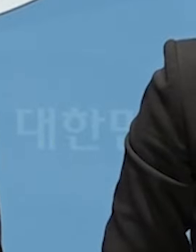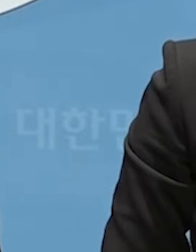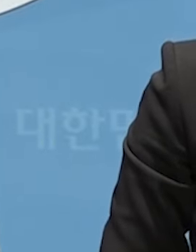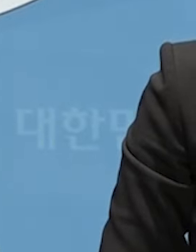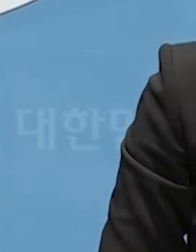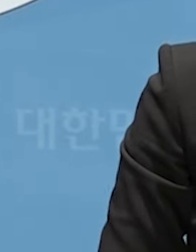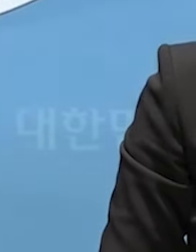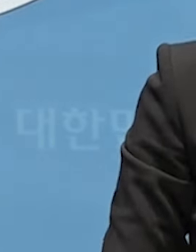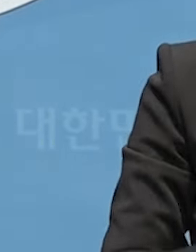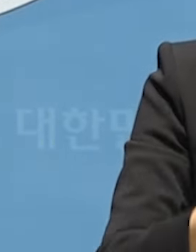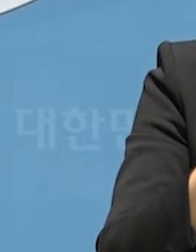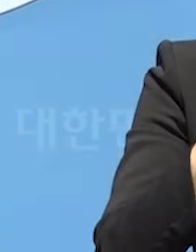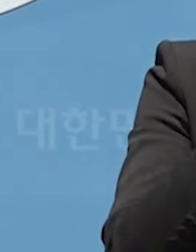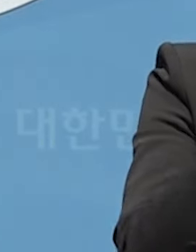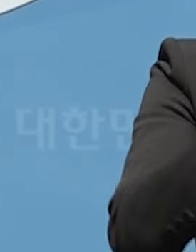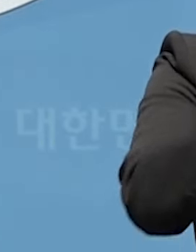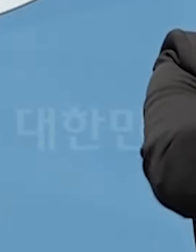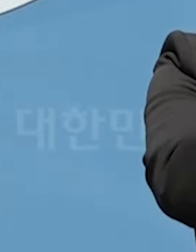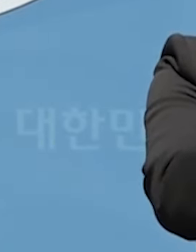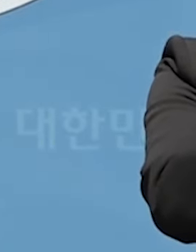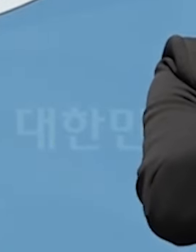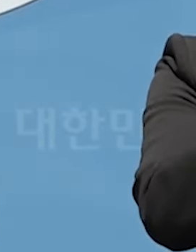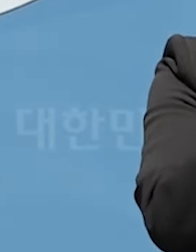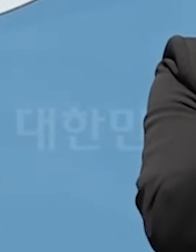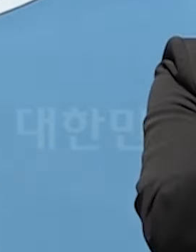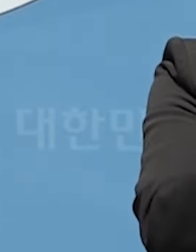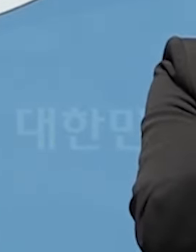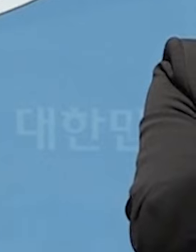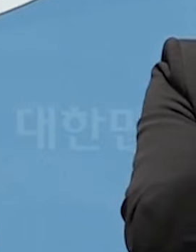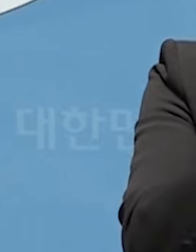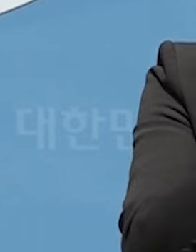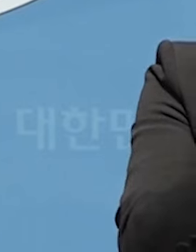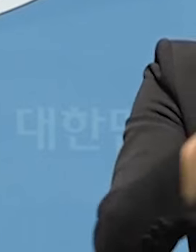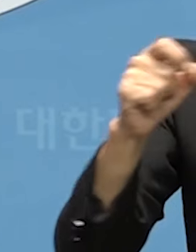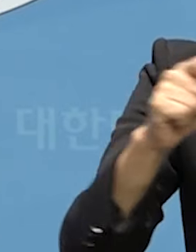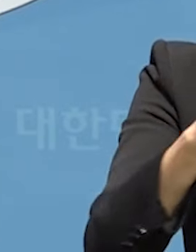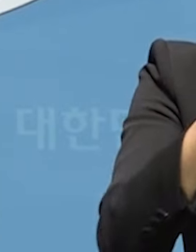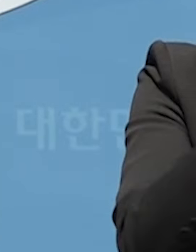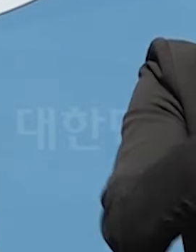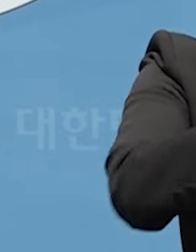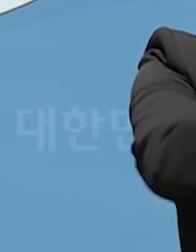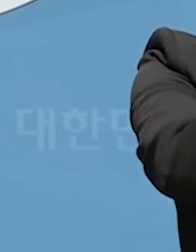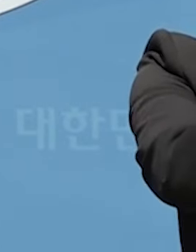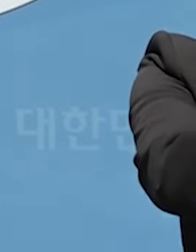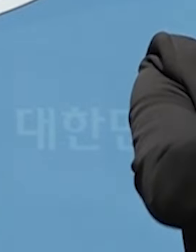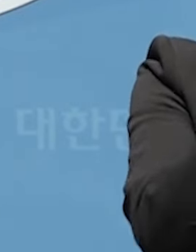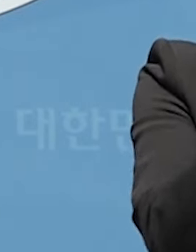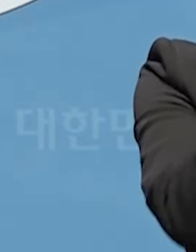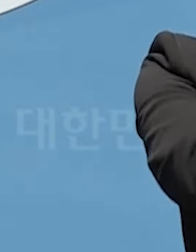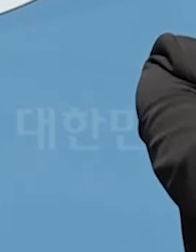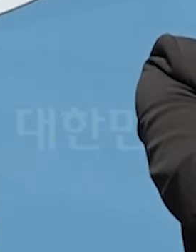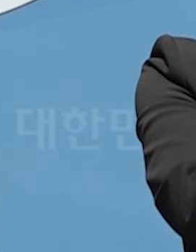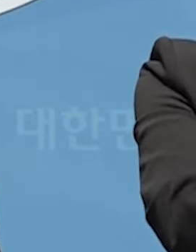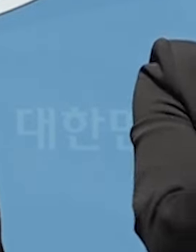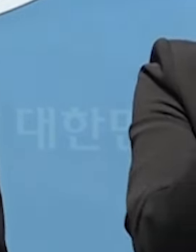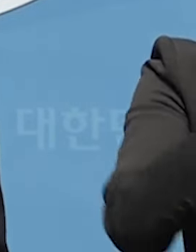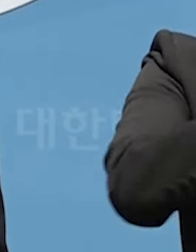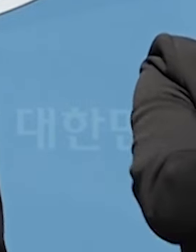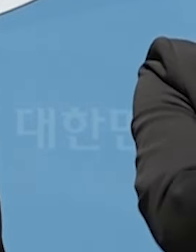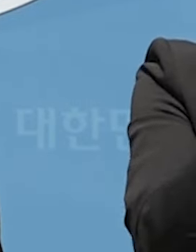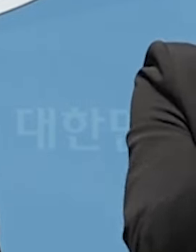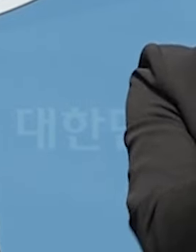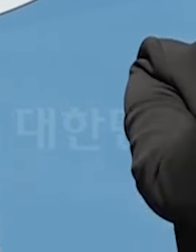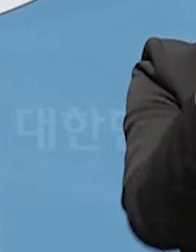민간임대주택 제도의 본래 취지인 장기 임대 확보와 임차인의 주거 안정을 되살리기